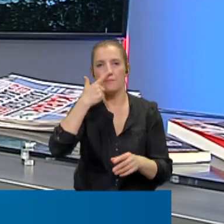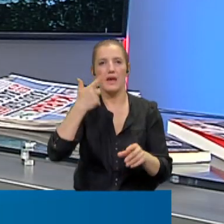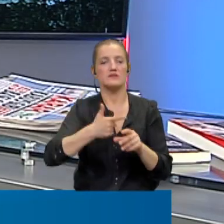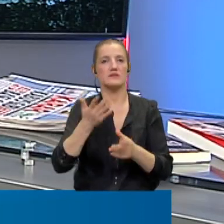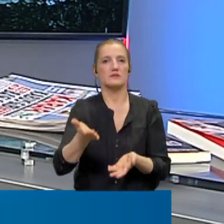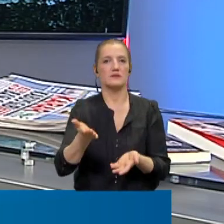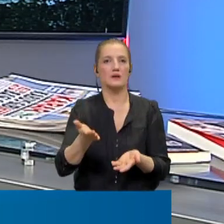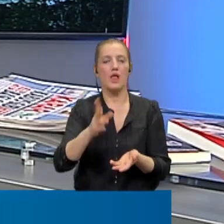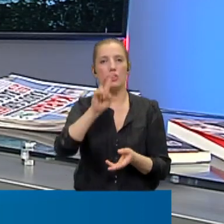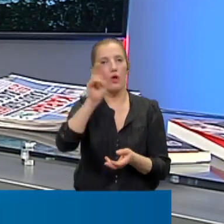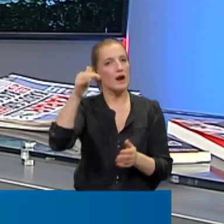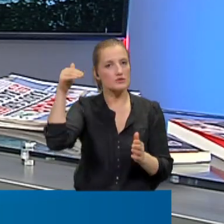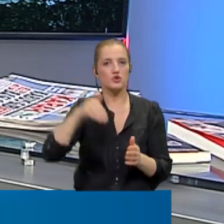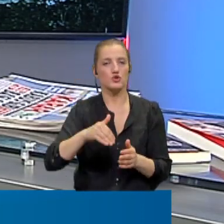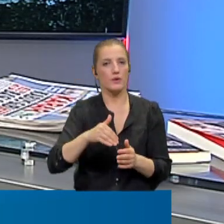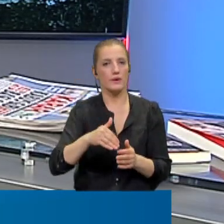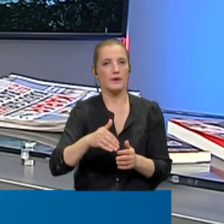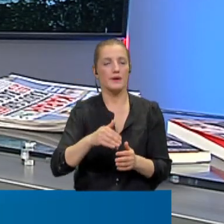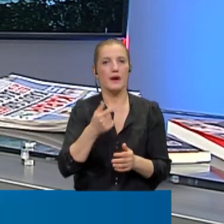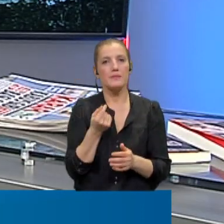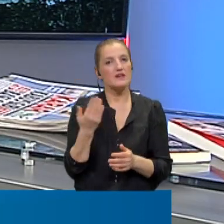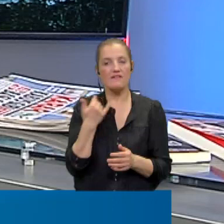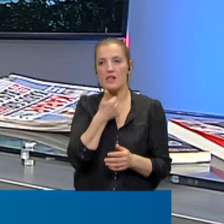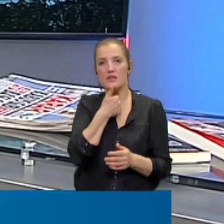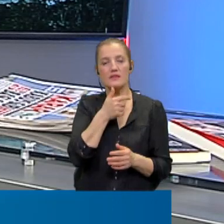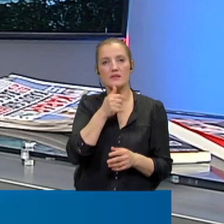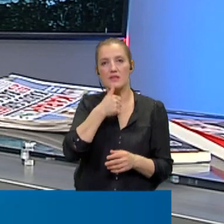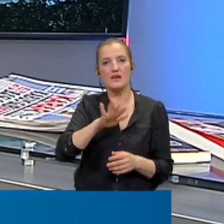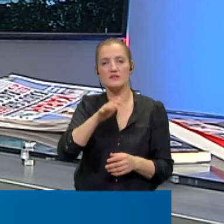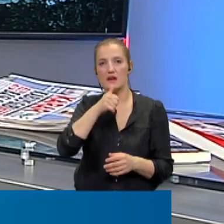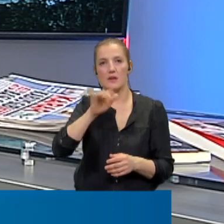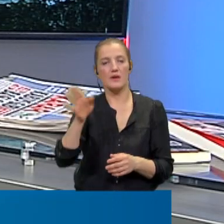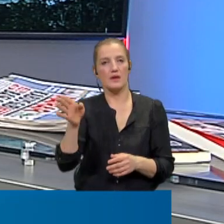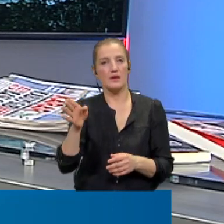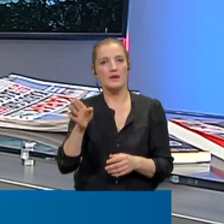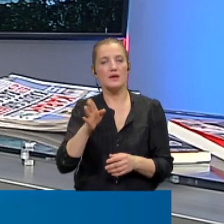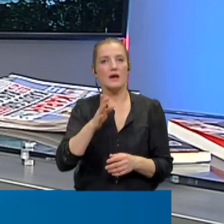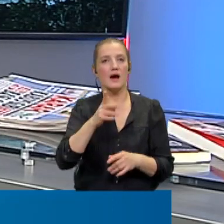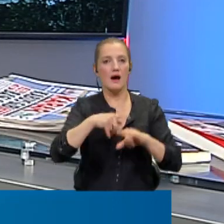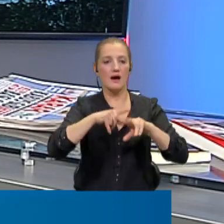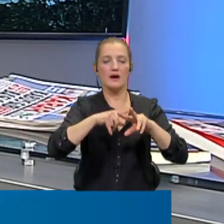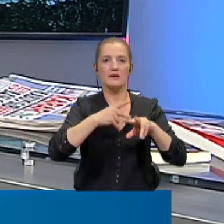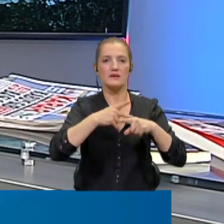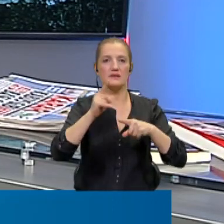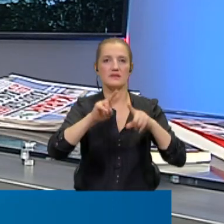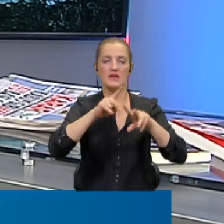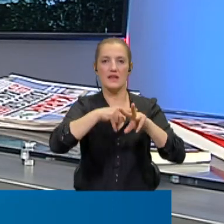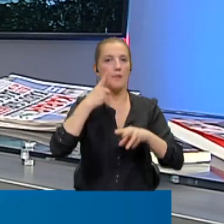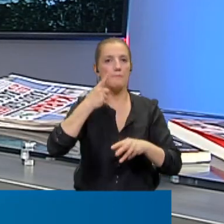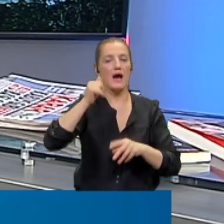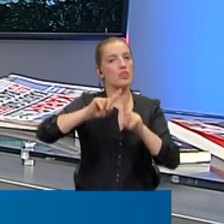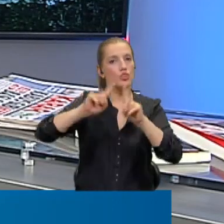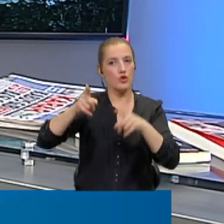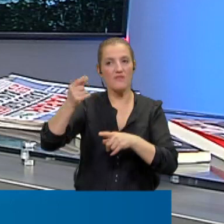dolar düştü az önce Deniz ağabey de söyledi hazine maliye bakın nurettine bahçenin dükkanında fiyatlar